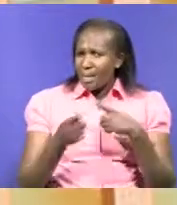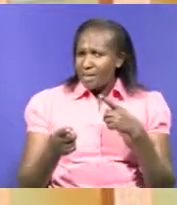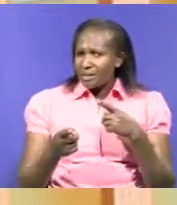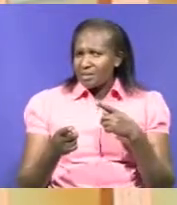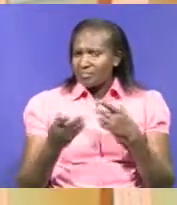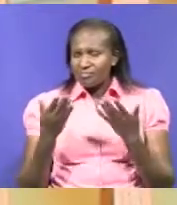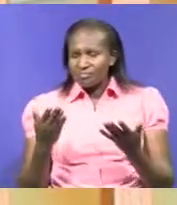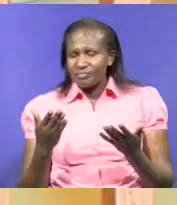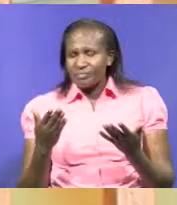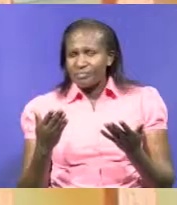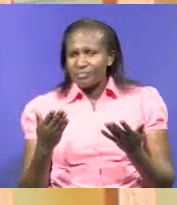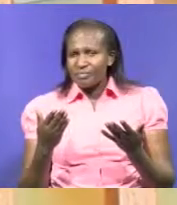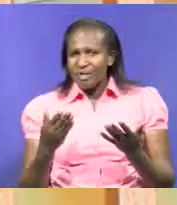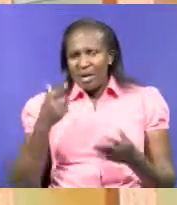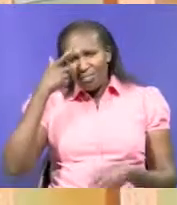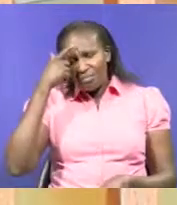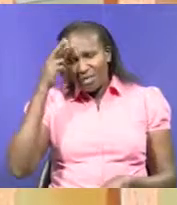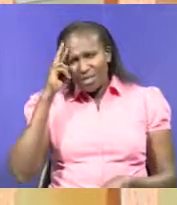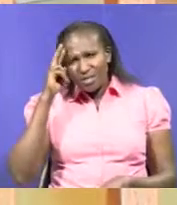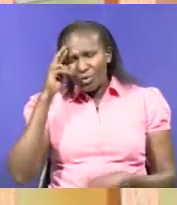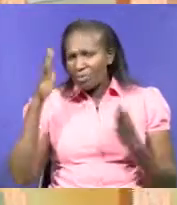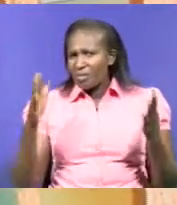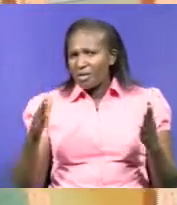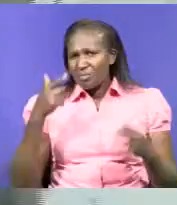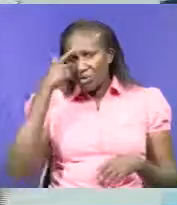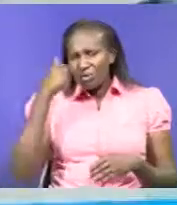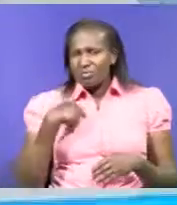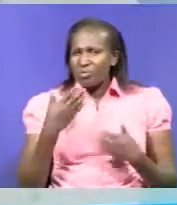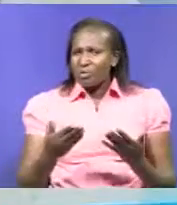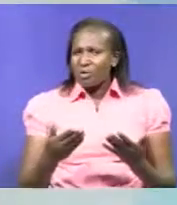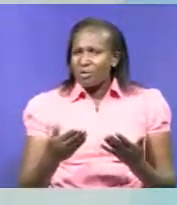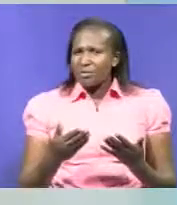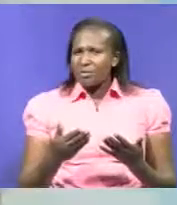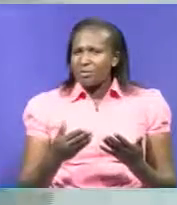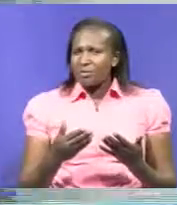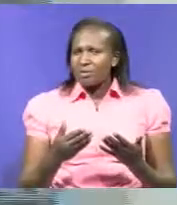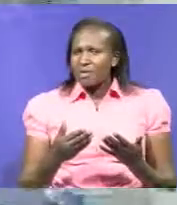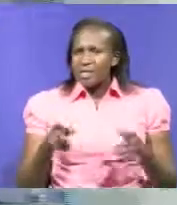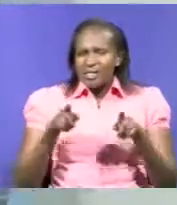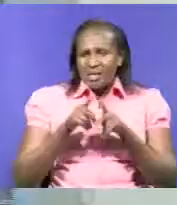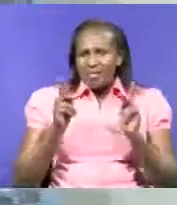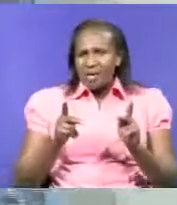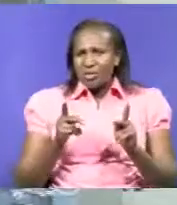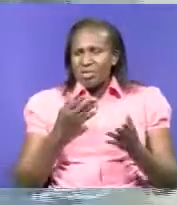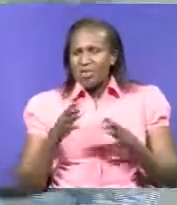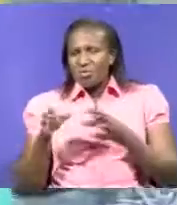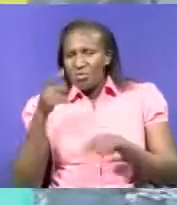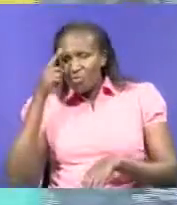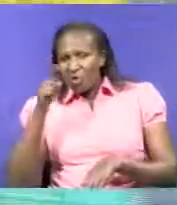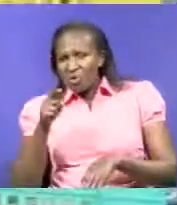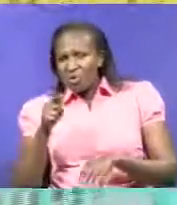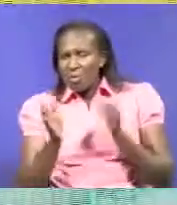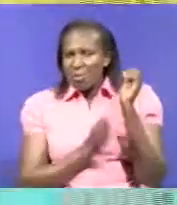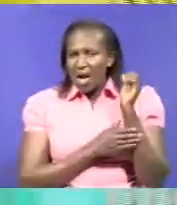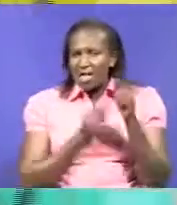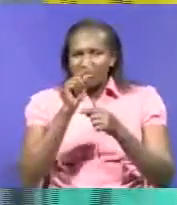kutreatiana nayo ni salamu tu kwa sababu mimi sitakataa salamu maana hata mtu akikufanyia vibaya ustahili tena kurudishia